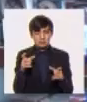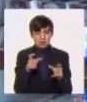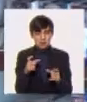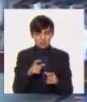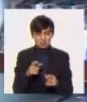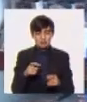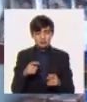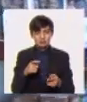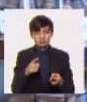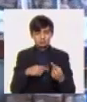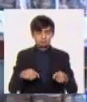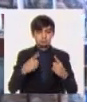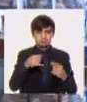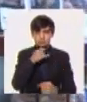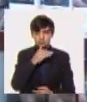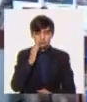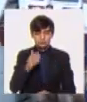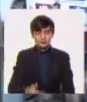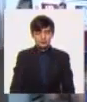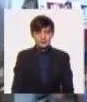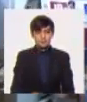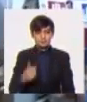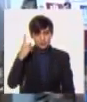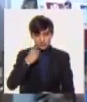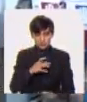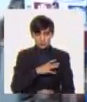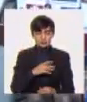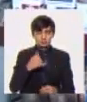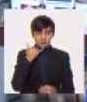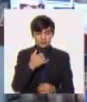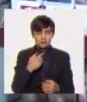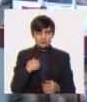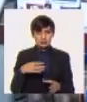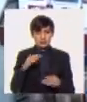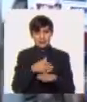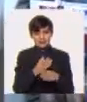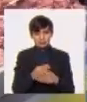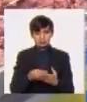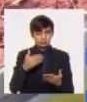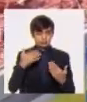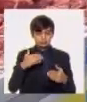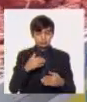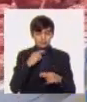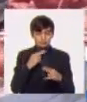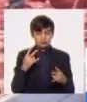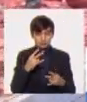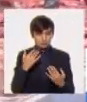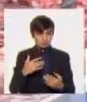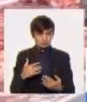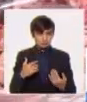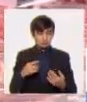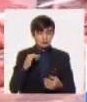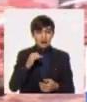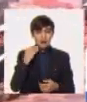выдержат. Ну, не объяснили, просто позвонили, сказали, будьте внимательны, хлеб подорожал. Ақтөбе карантинге жабылғаннан